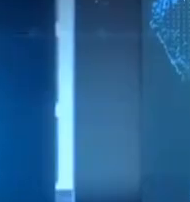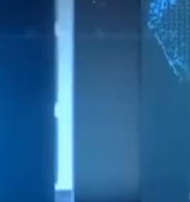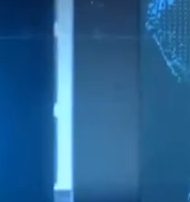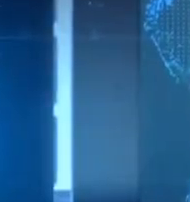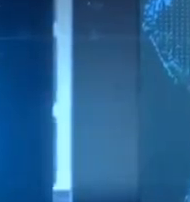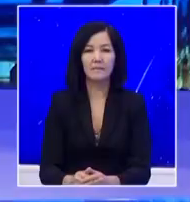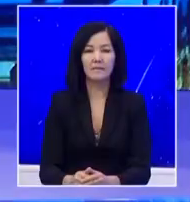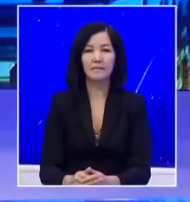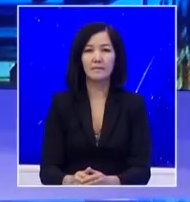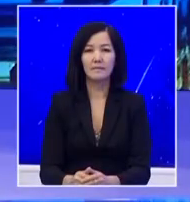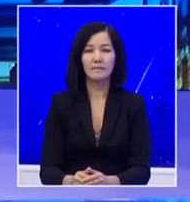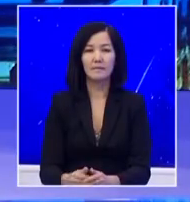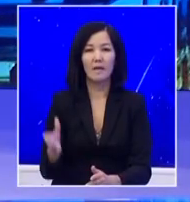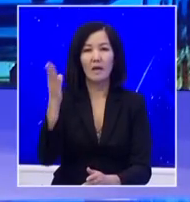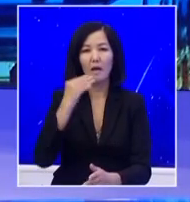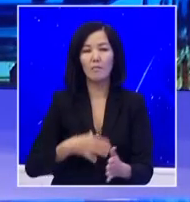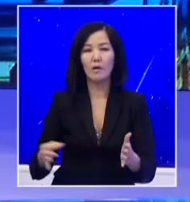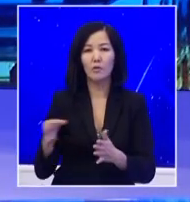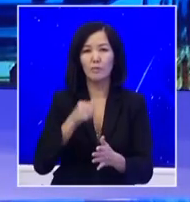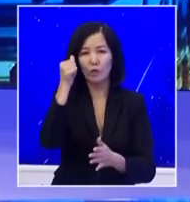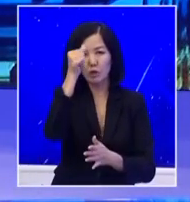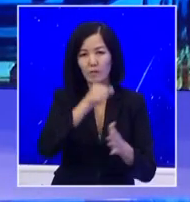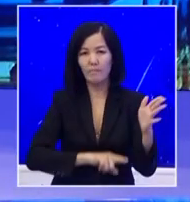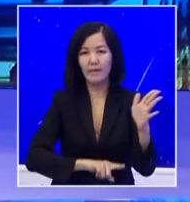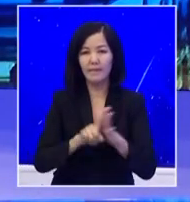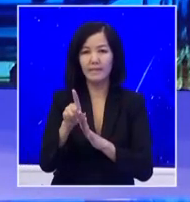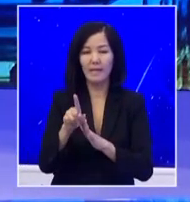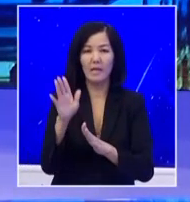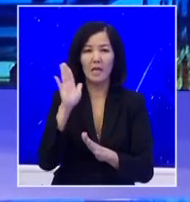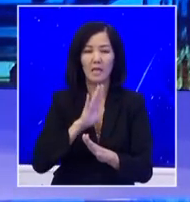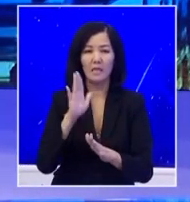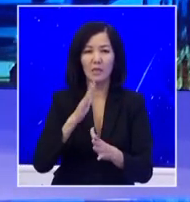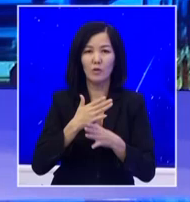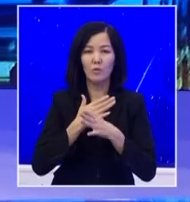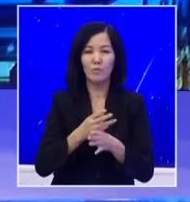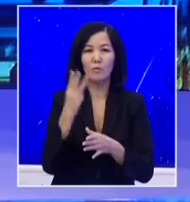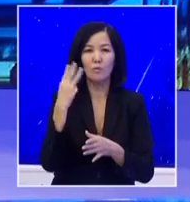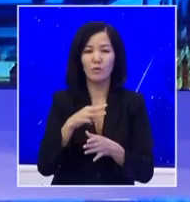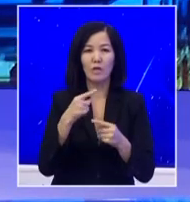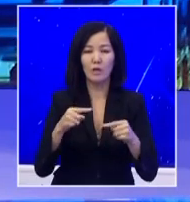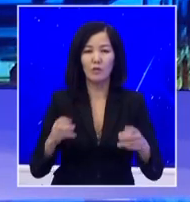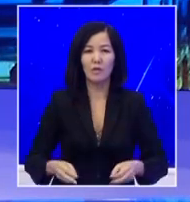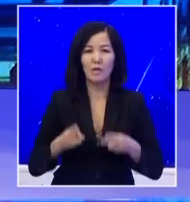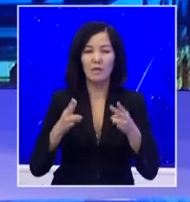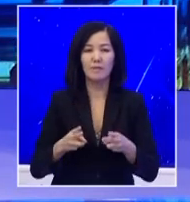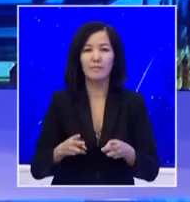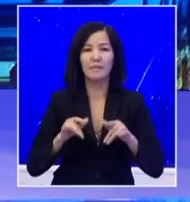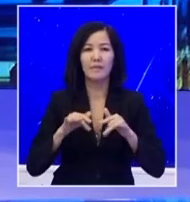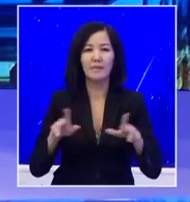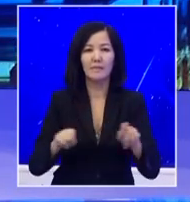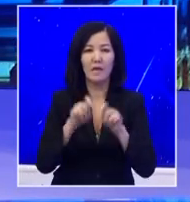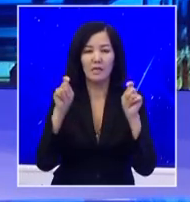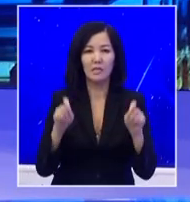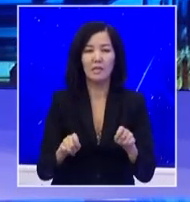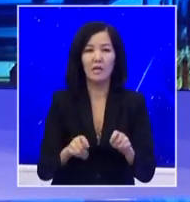Талдықорған. Алматы облысында жыл басынан бері қырағы иттер көмегімен 30-ға жуық түрлі қылмыстық іс ашылған. Тәртіп